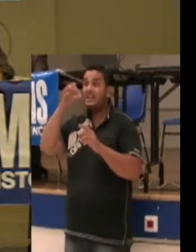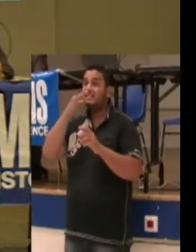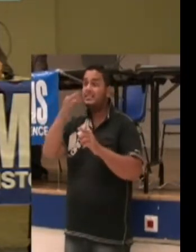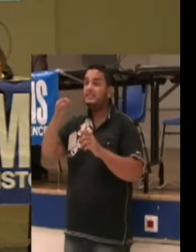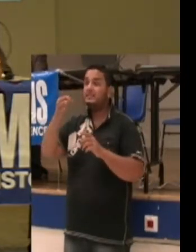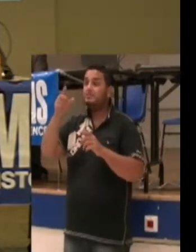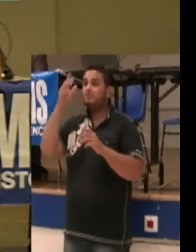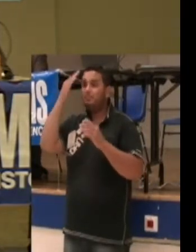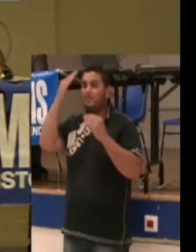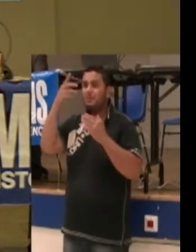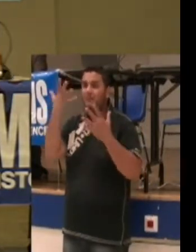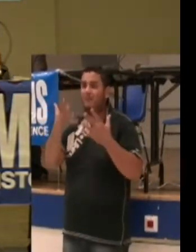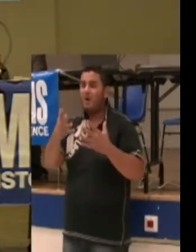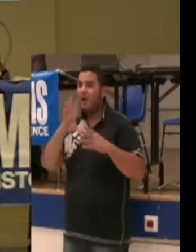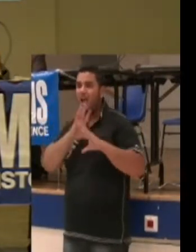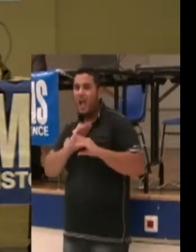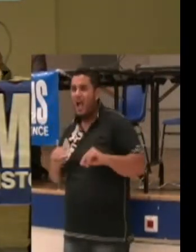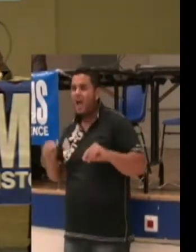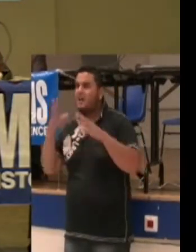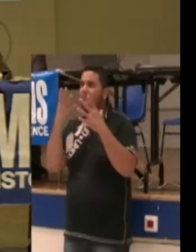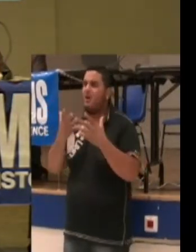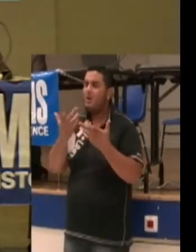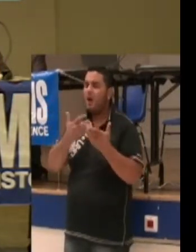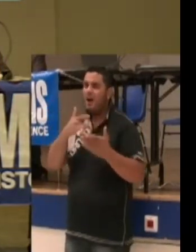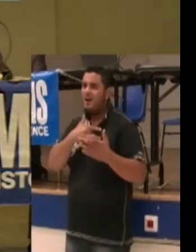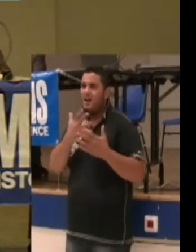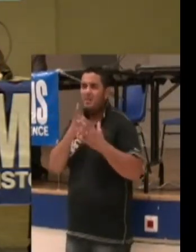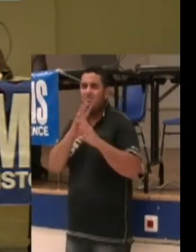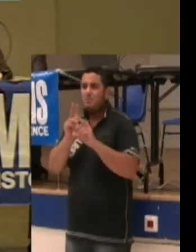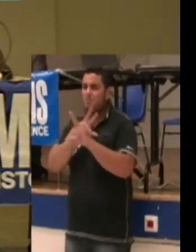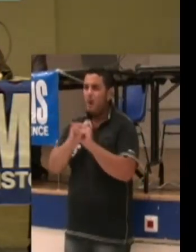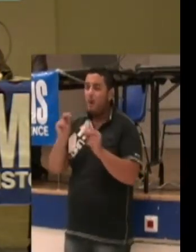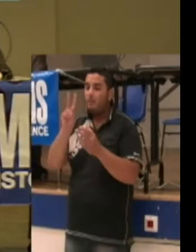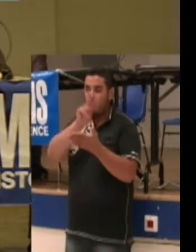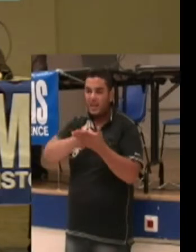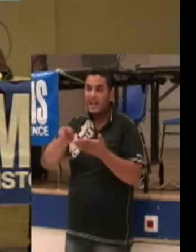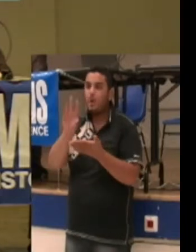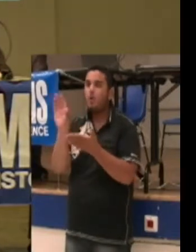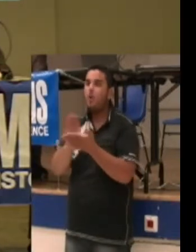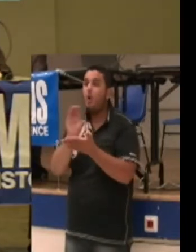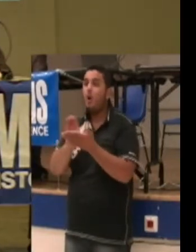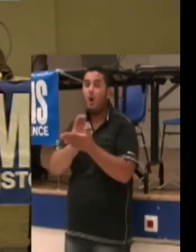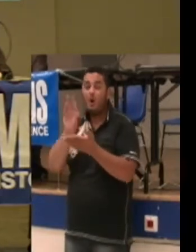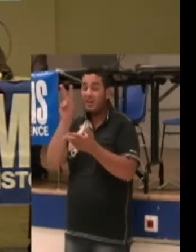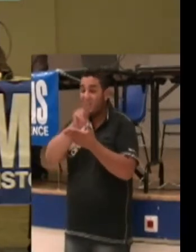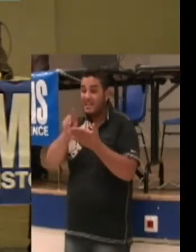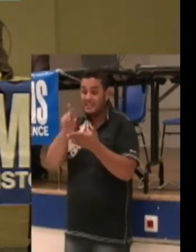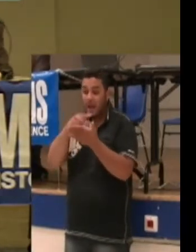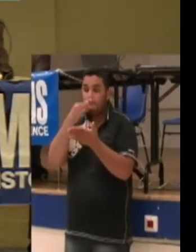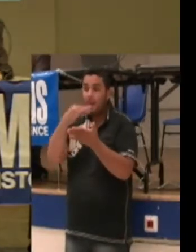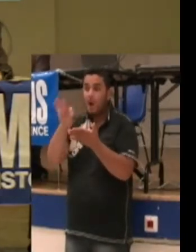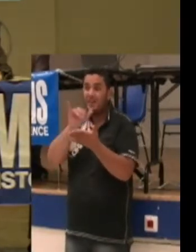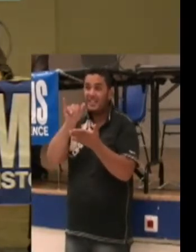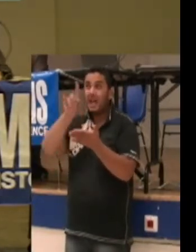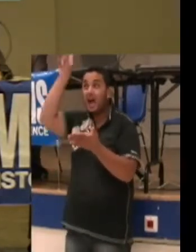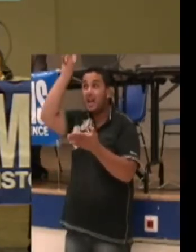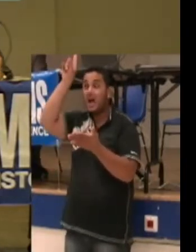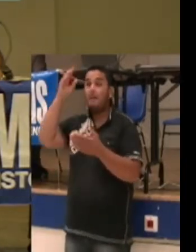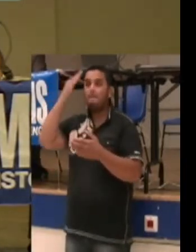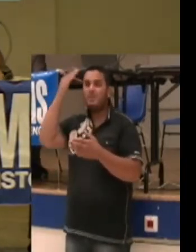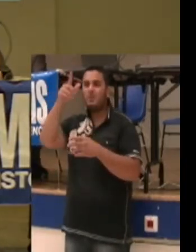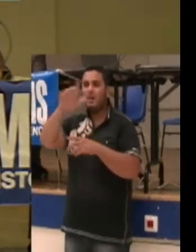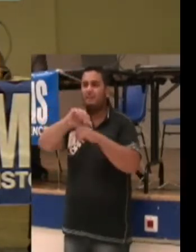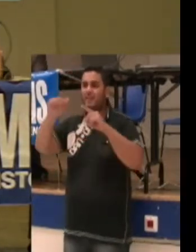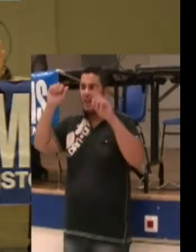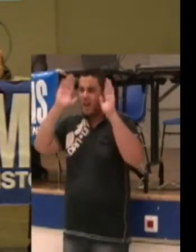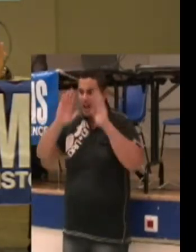Coran. Prends cette quantité de spiritualité, lis-toi à Allah subhanahu wa ta'ala. Quand tu te lis à Allah, et puis tu fais ta prière et tu te lis à